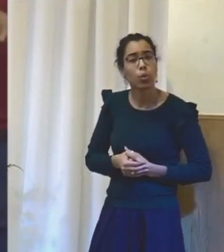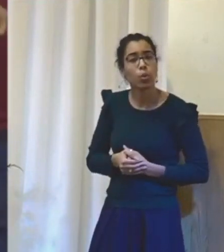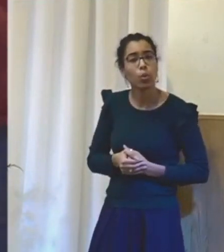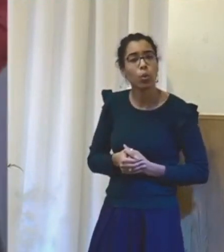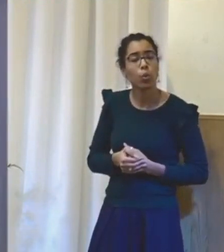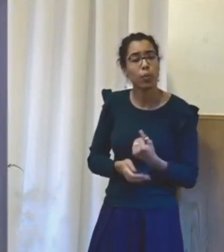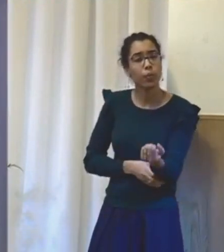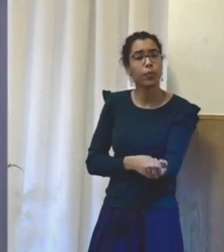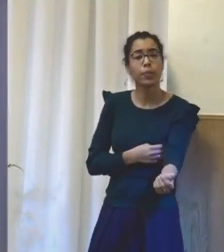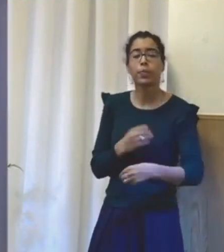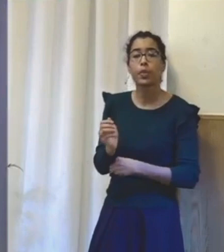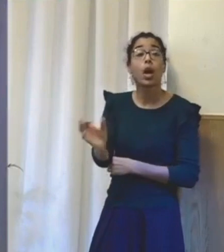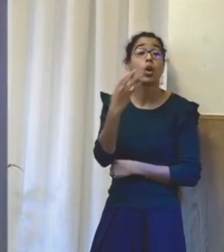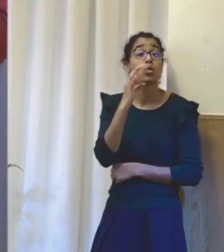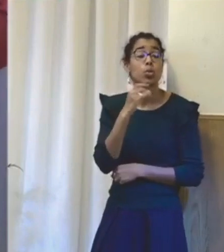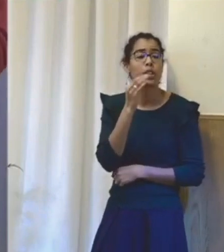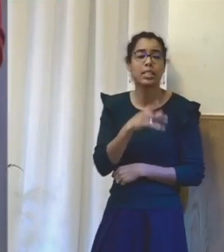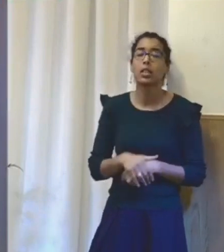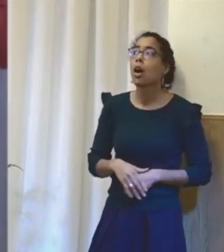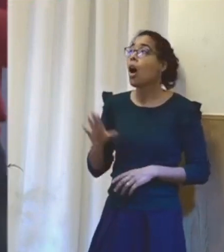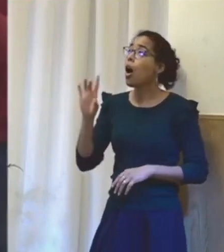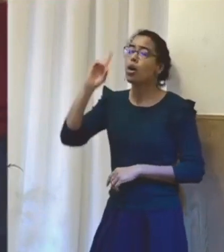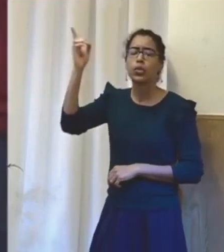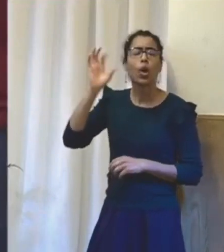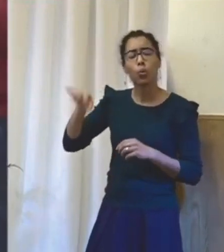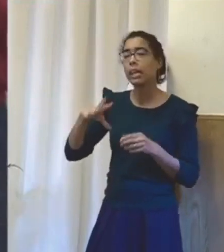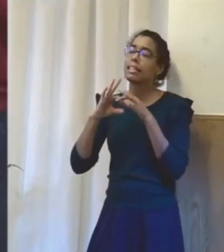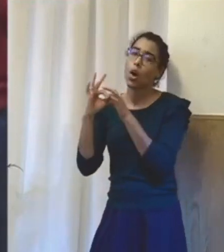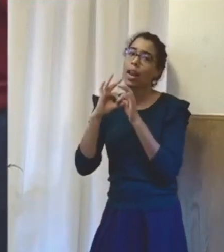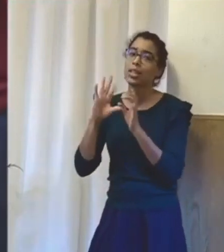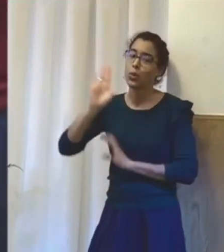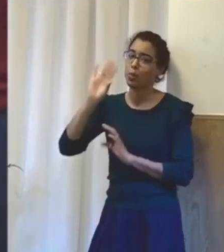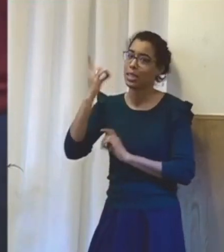Et souvent, on a tendance à dire aussi cette parole. Ah, Dieu, c'est un Dieu de relation. Hein?